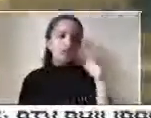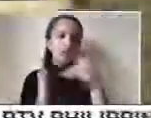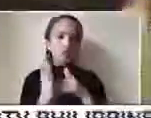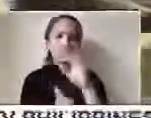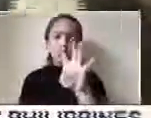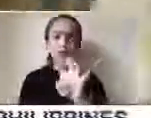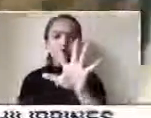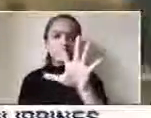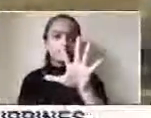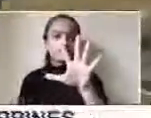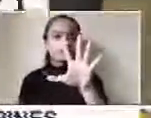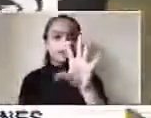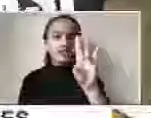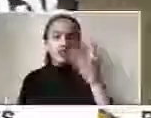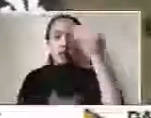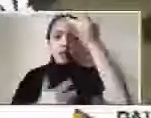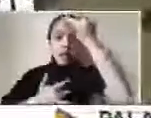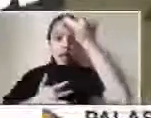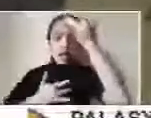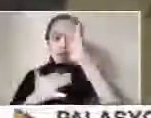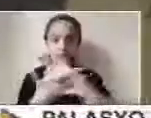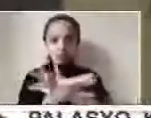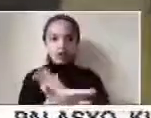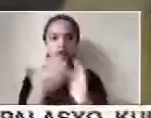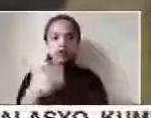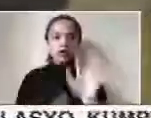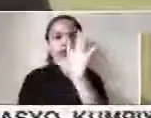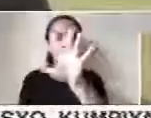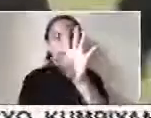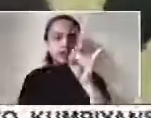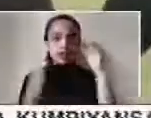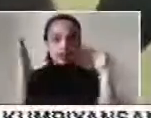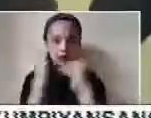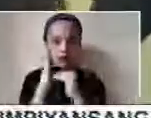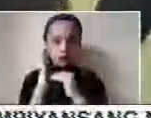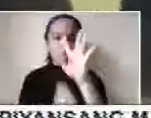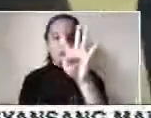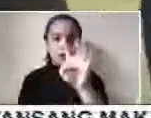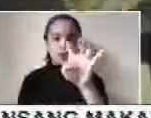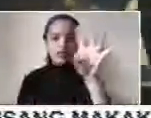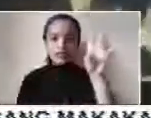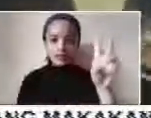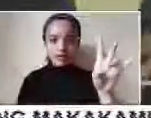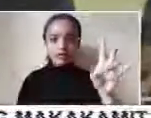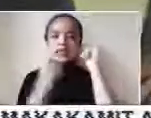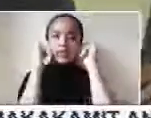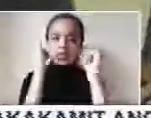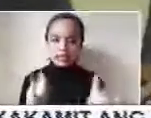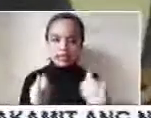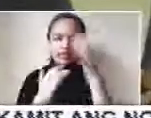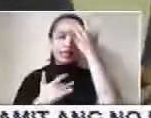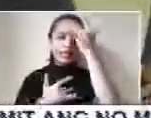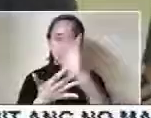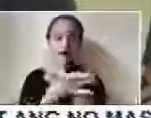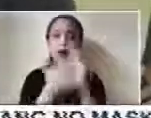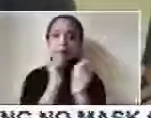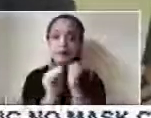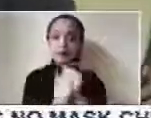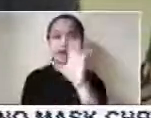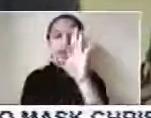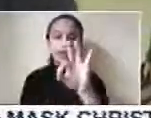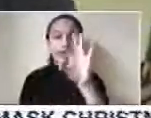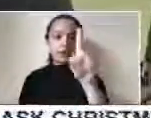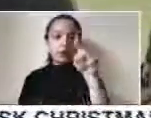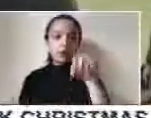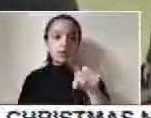kanila. Isa sa mga nabakunahan si Benji na 20 taon ng seaman. Malaki magtulong kasi kung ano ka na, pagsakta mo sa